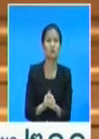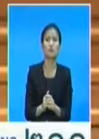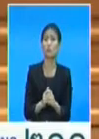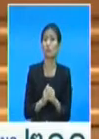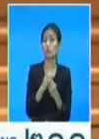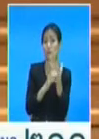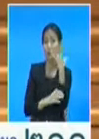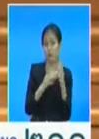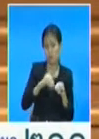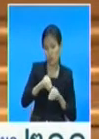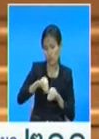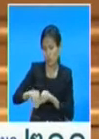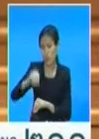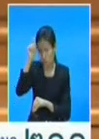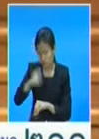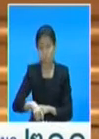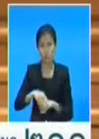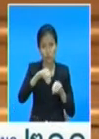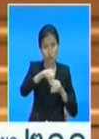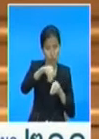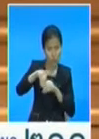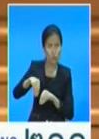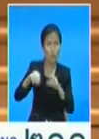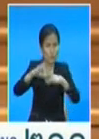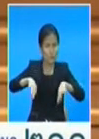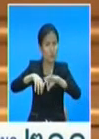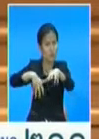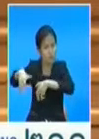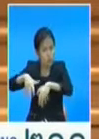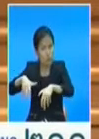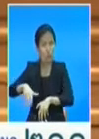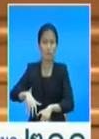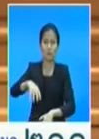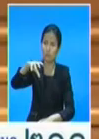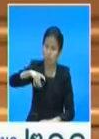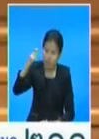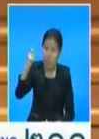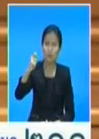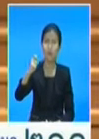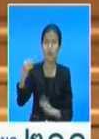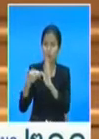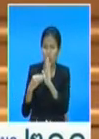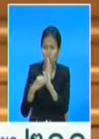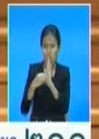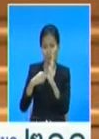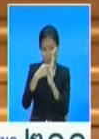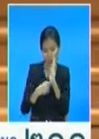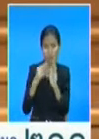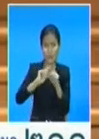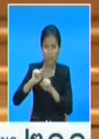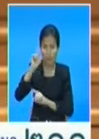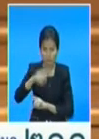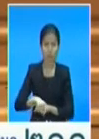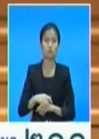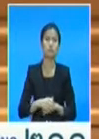ที่เป็นเมืองหลวงเมืองหลักเช่นกรุงเทพมหานครและหัวเมืองต่างๆถามว่าจะทำยังไงให้เป็นระบบ